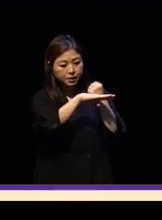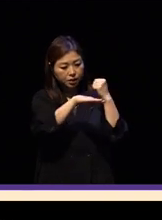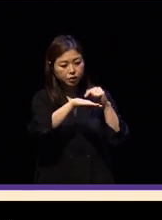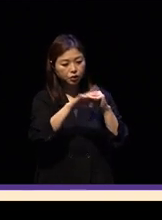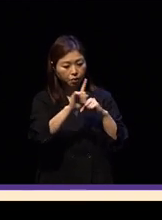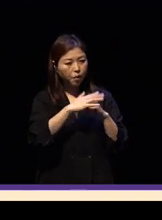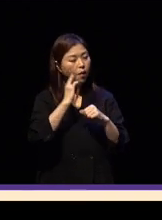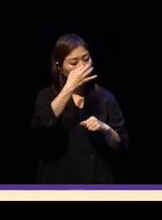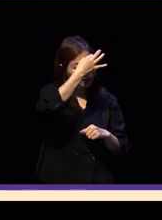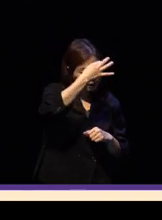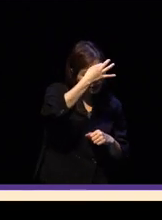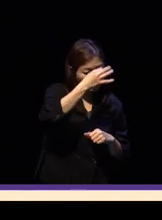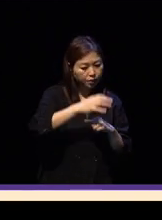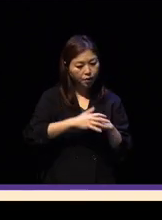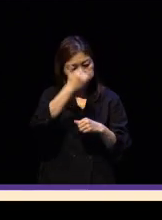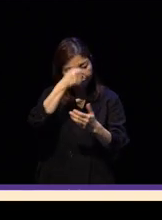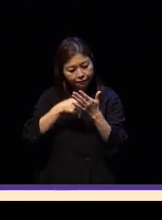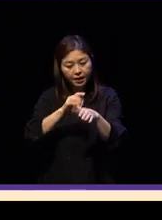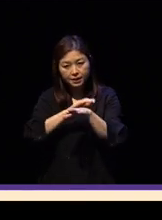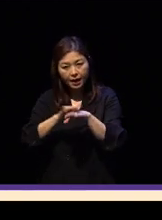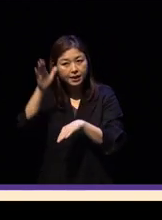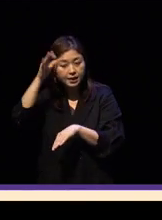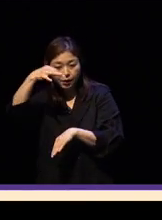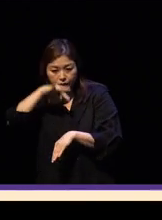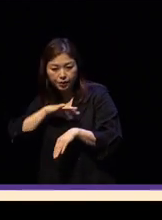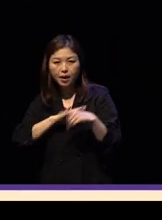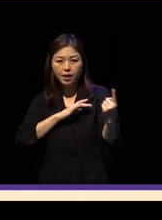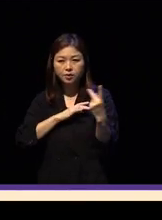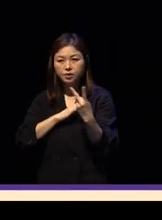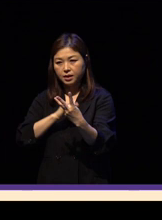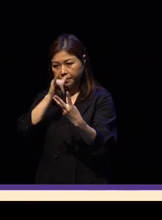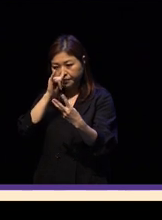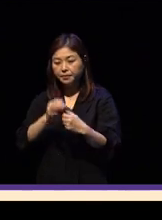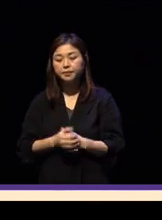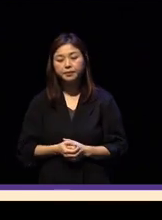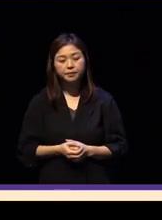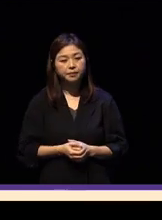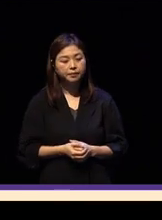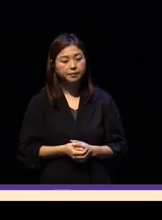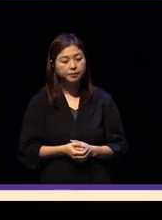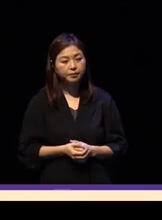예술성 충실성 기대 효과 등에 대해서 살펴볼 예정입니다